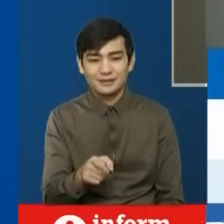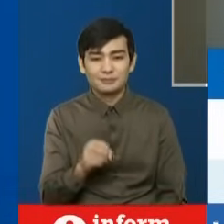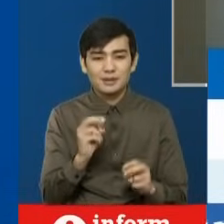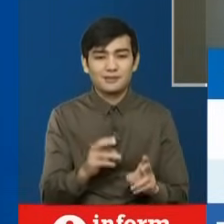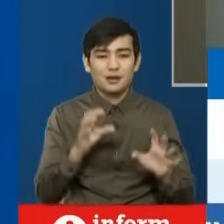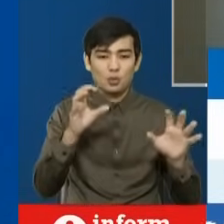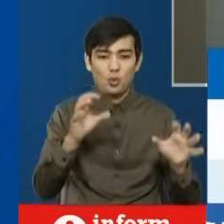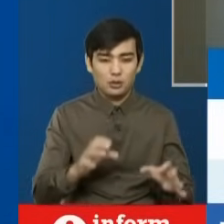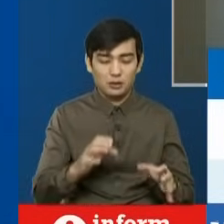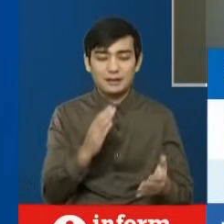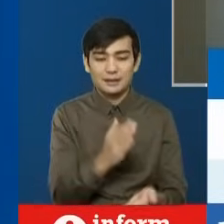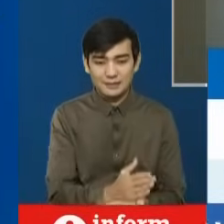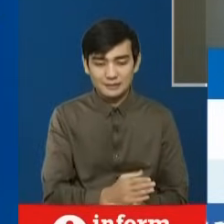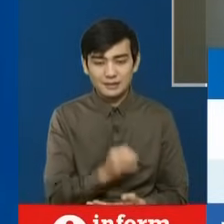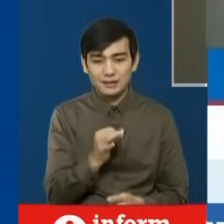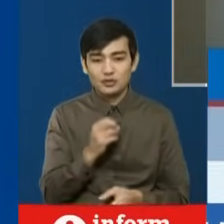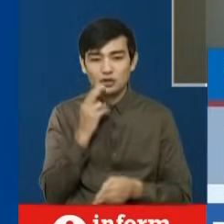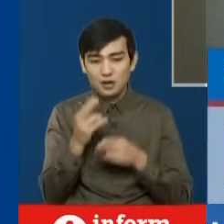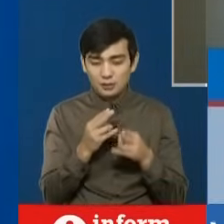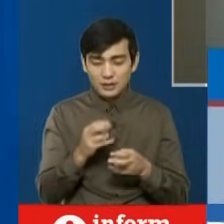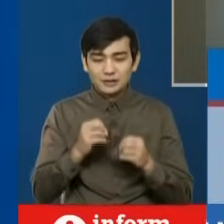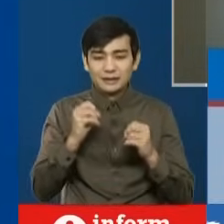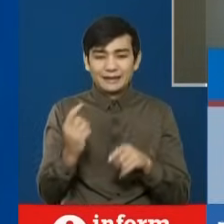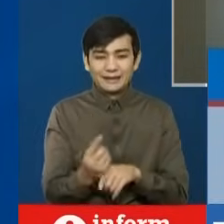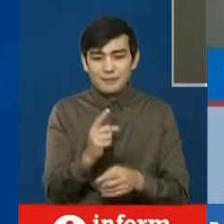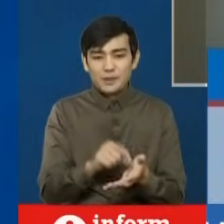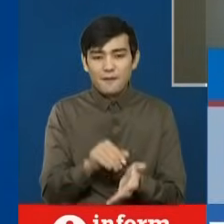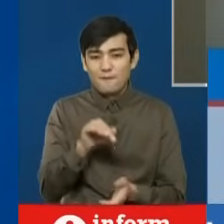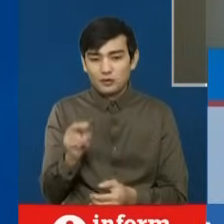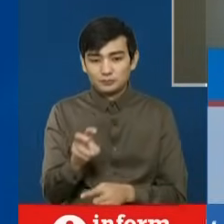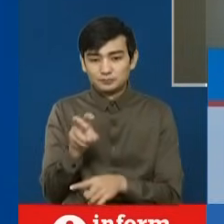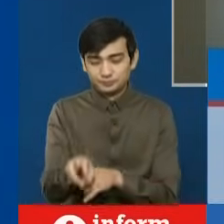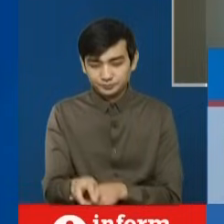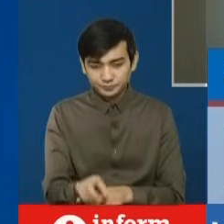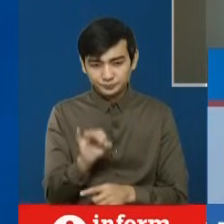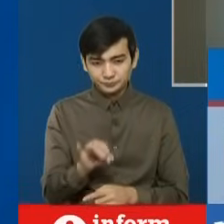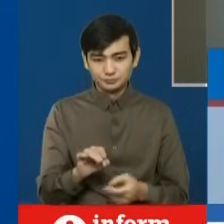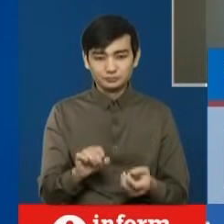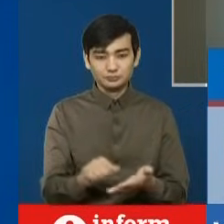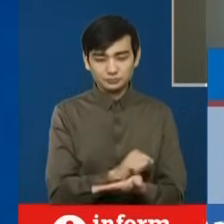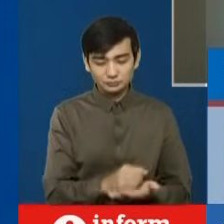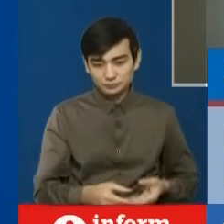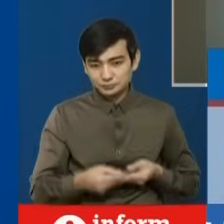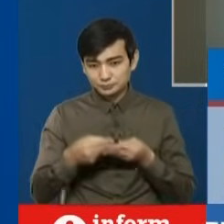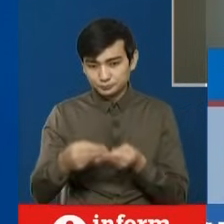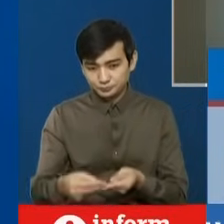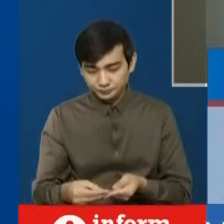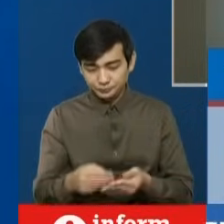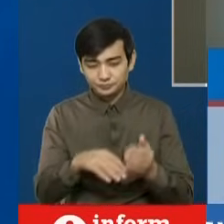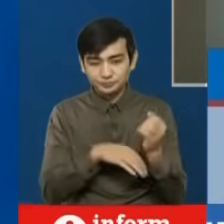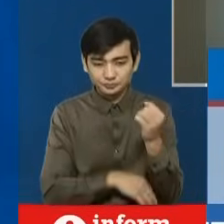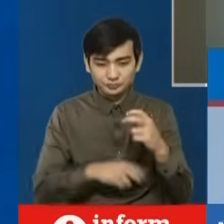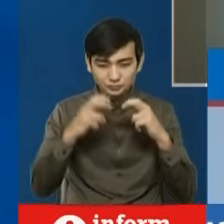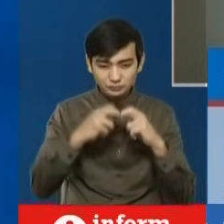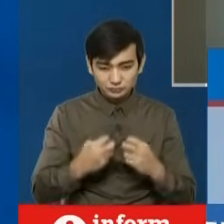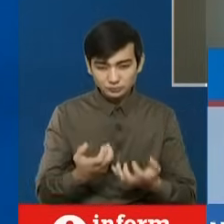законодательством обращается в Единый накопительный пенсионный фонд соответствующими документами после рассмотрения